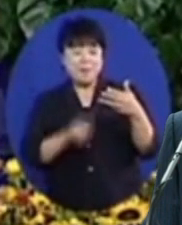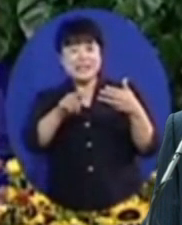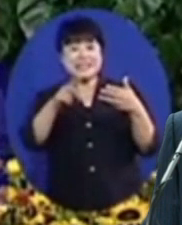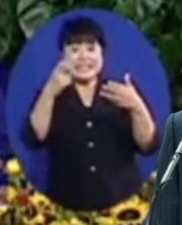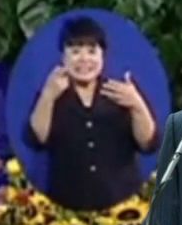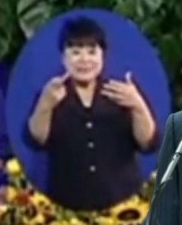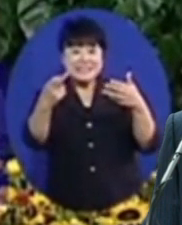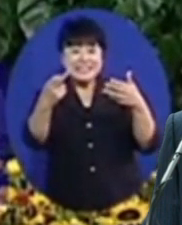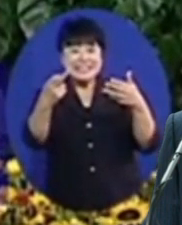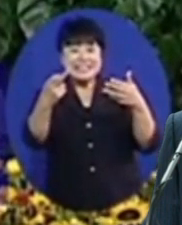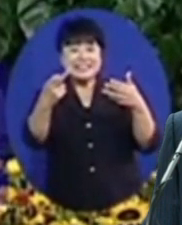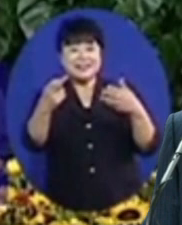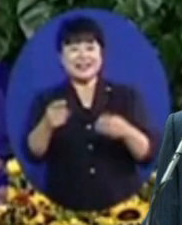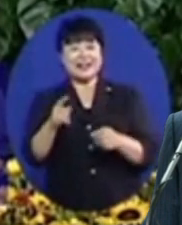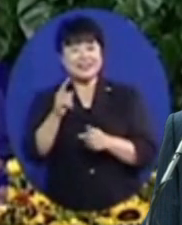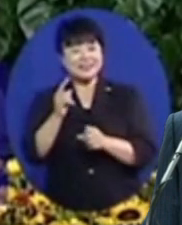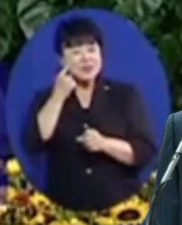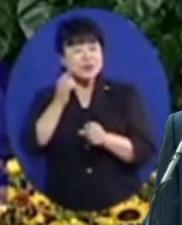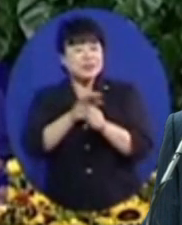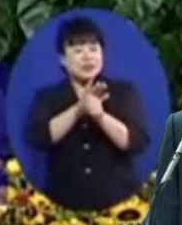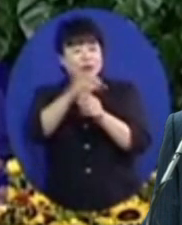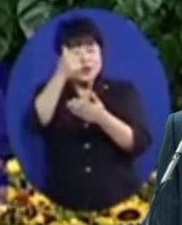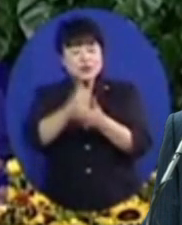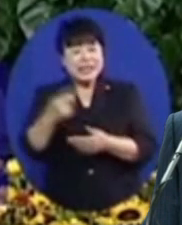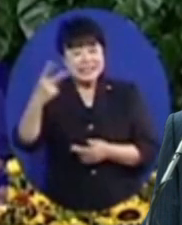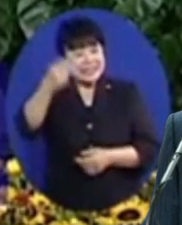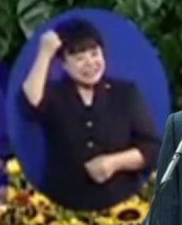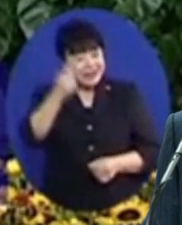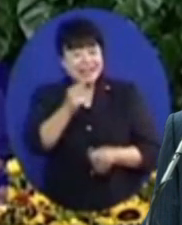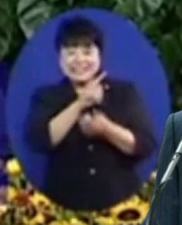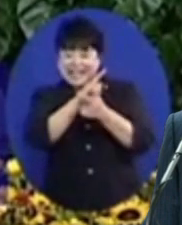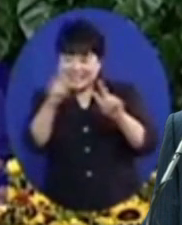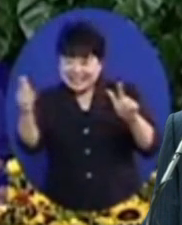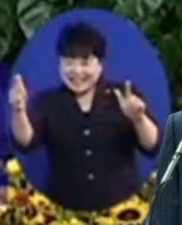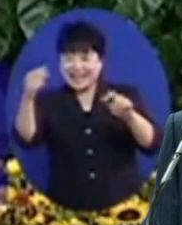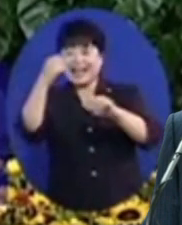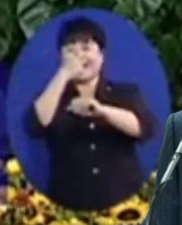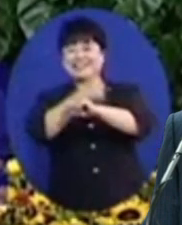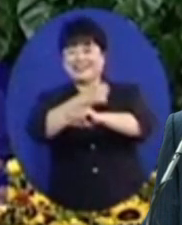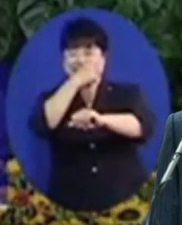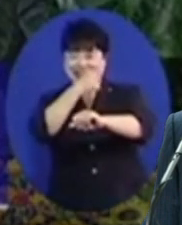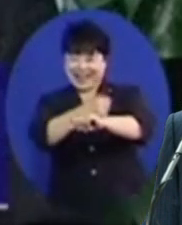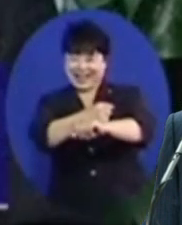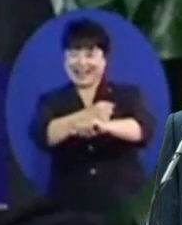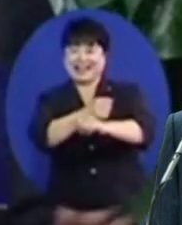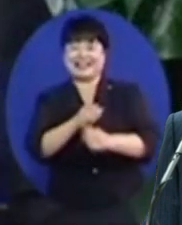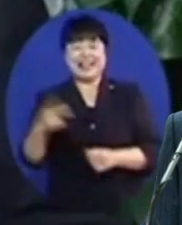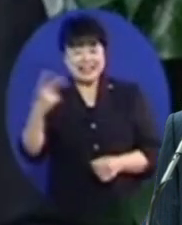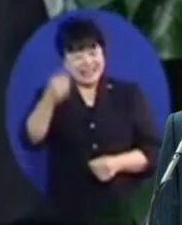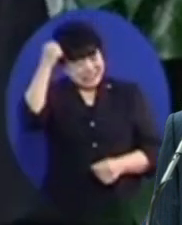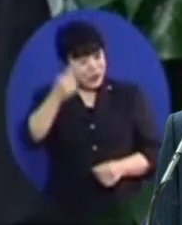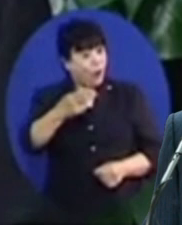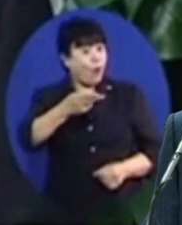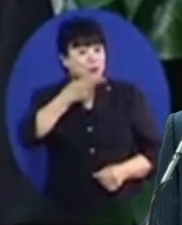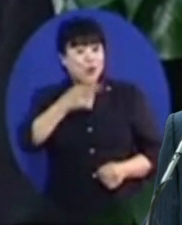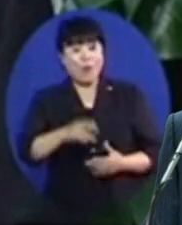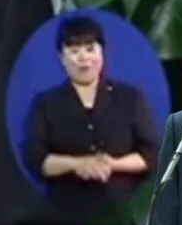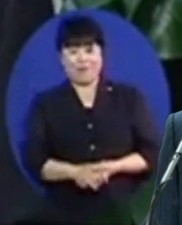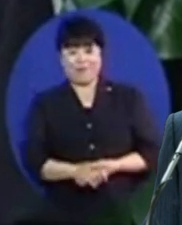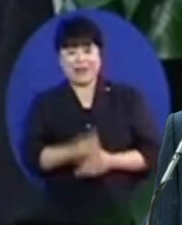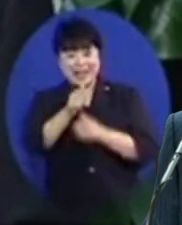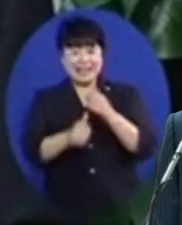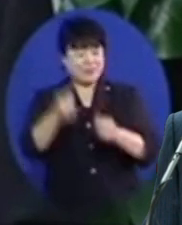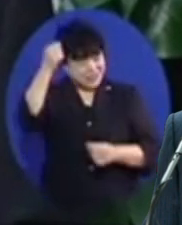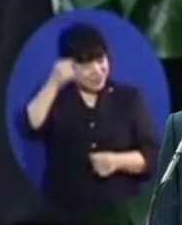불의를 긍휼히 여기고 그들의 죄를 다시 기억하지 아니하리라 하셨느니라. 다시 기억하지 않는다.